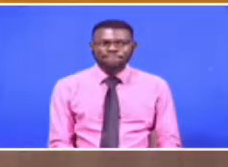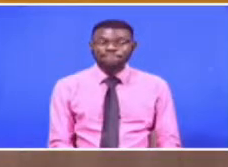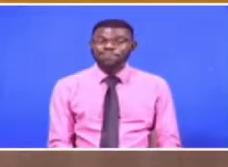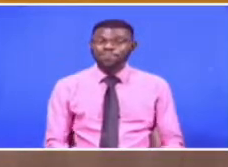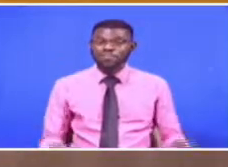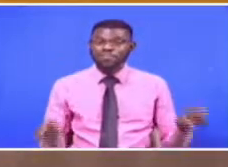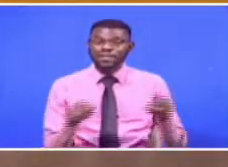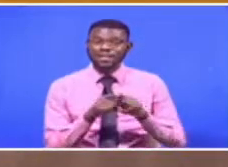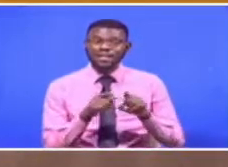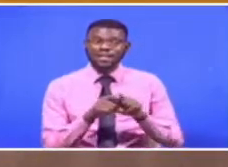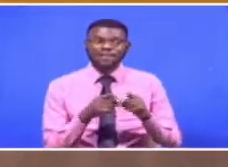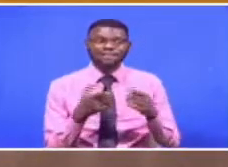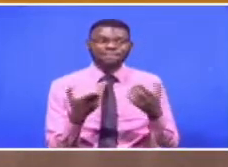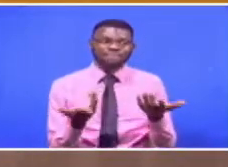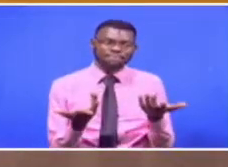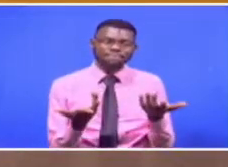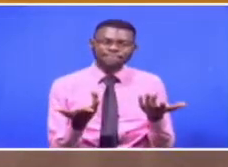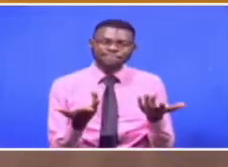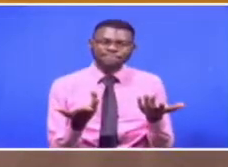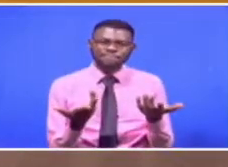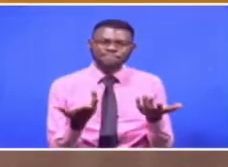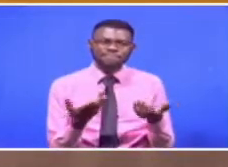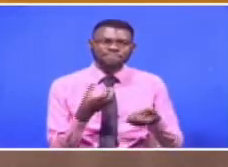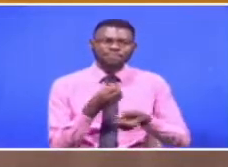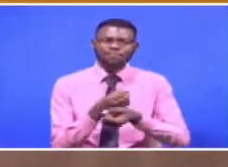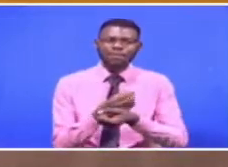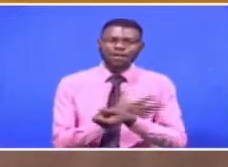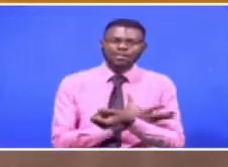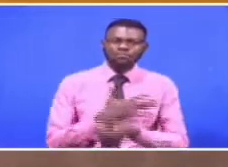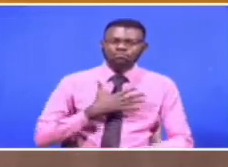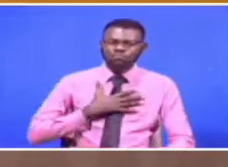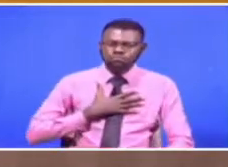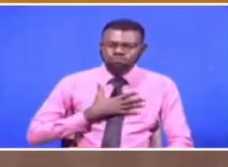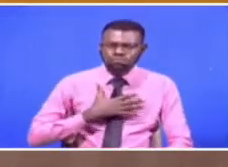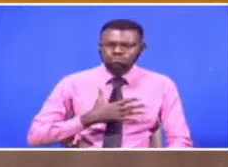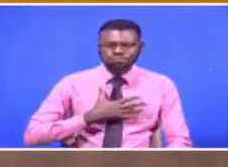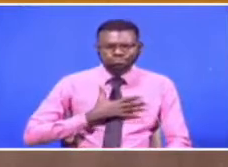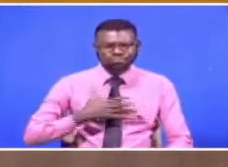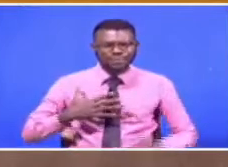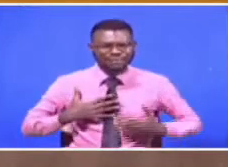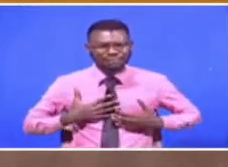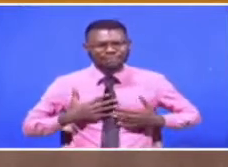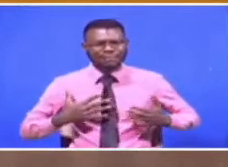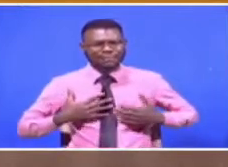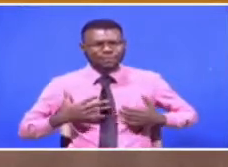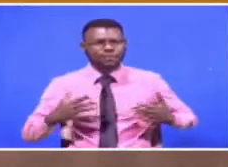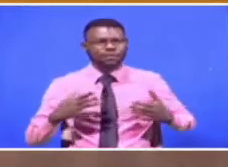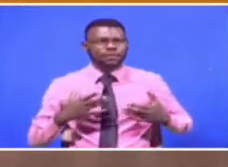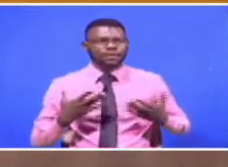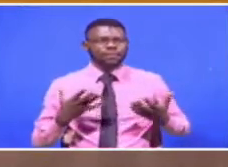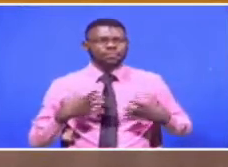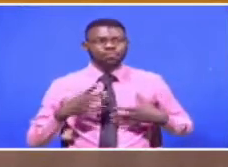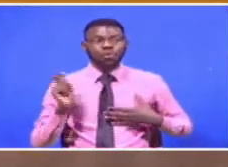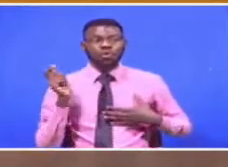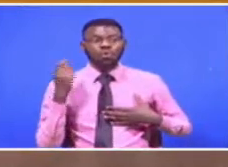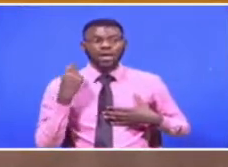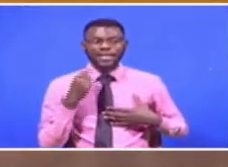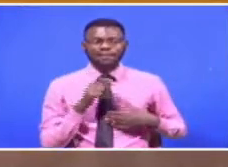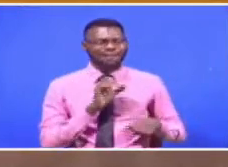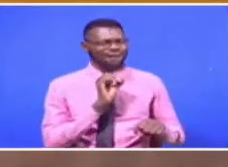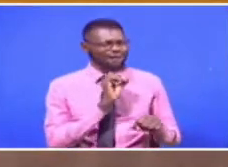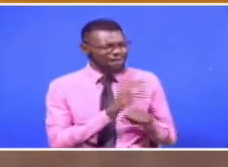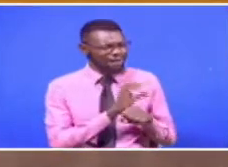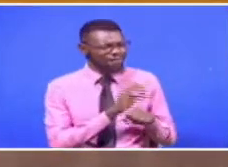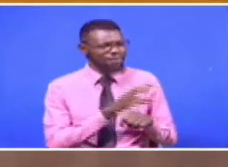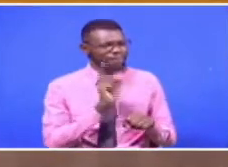Na katika juhudi za kukabiliana na saratani ya mapafu na matatizo ya kupumua nchini, Wakenya wamehimizwa kufanyiwa uchunguzi wa mara kwa mara